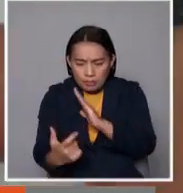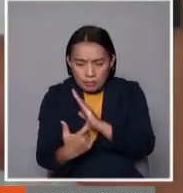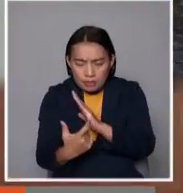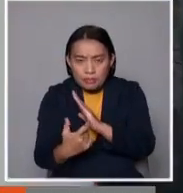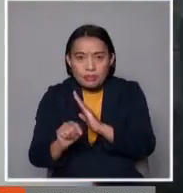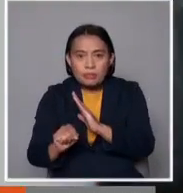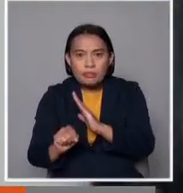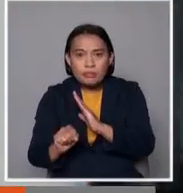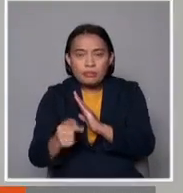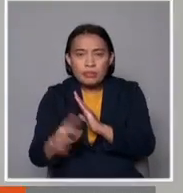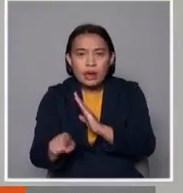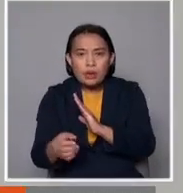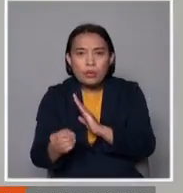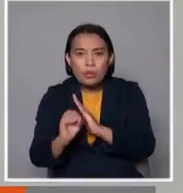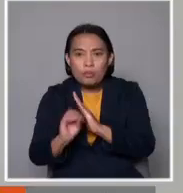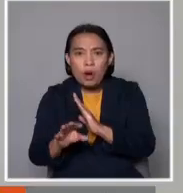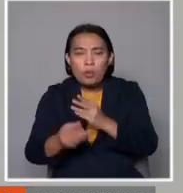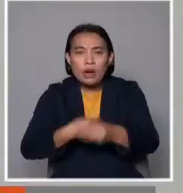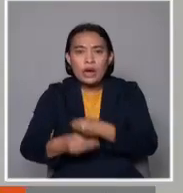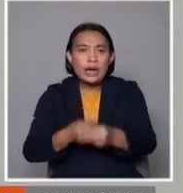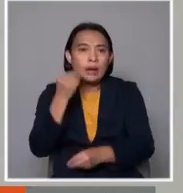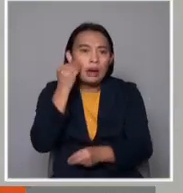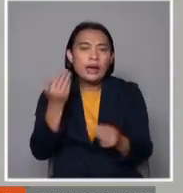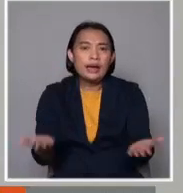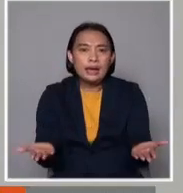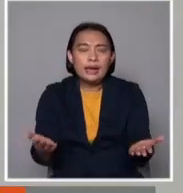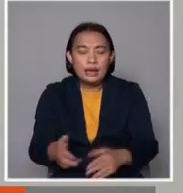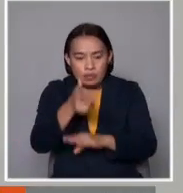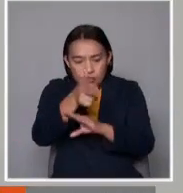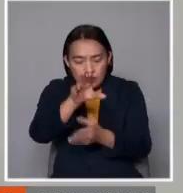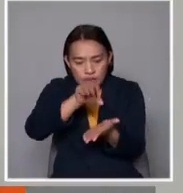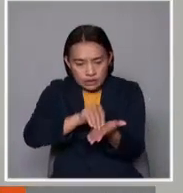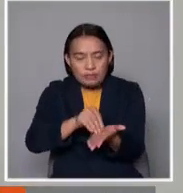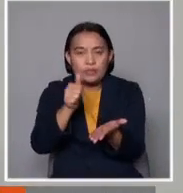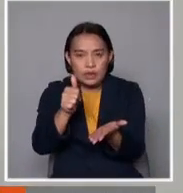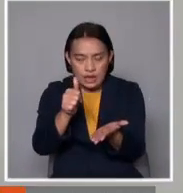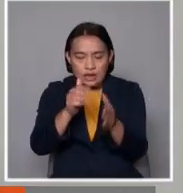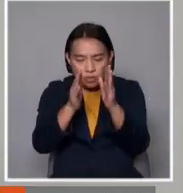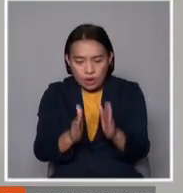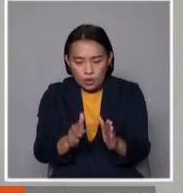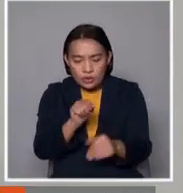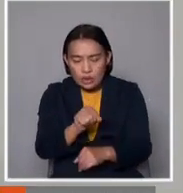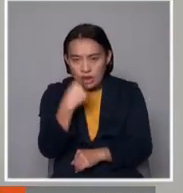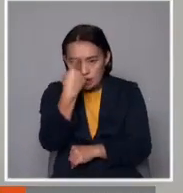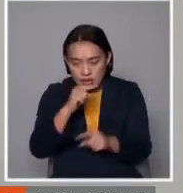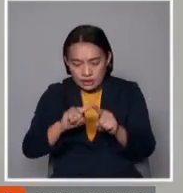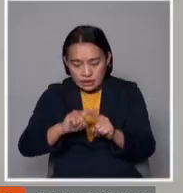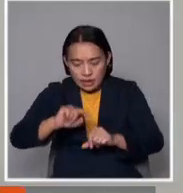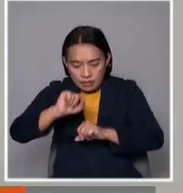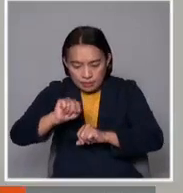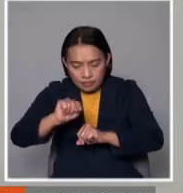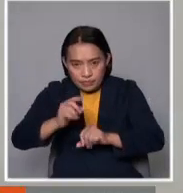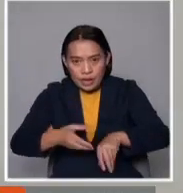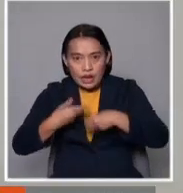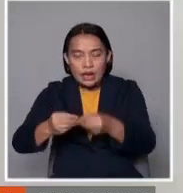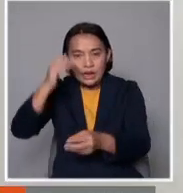กล้องวงจรปิดที่ติดตั้งไว้หน้าบ้านแล้วสามารถบันทึกหน้าของคนร้ายที่เอาป้ายมาติดเอาไว้ได้ให้เจ้าหน้าที่ตำร